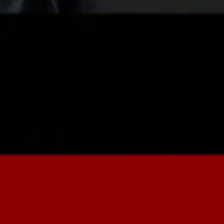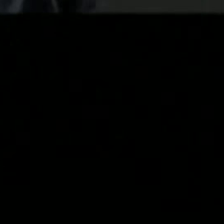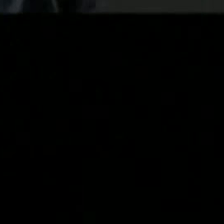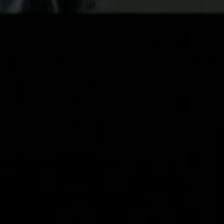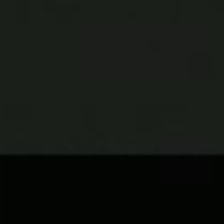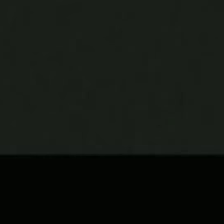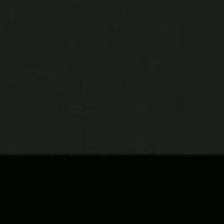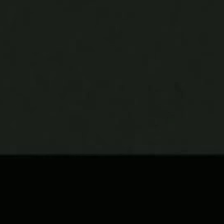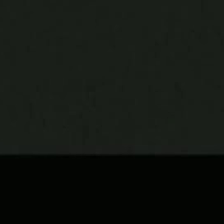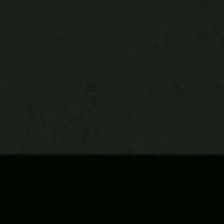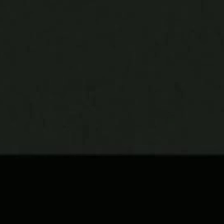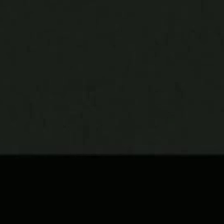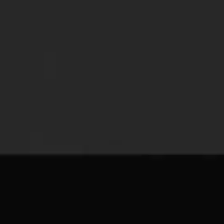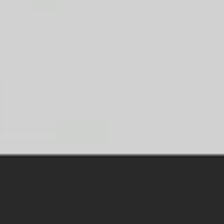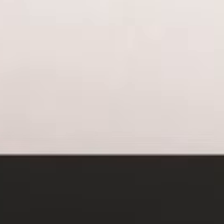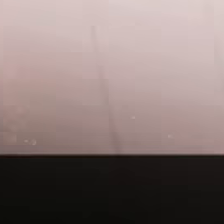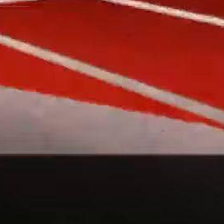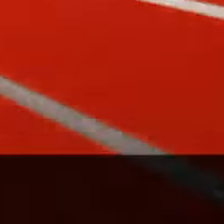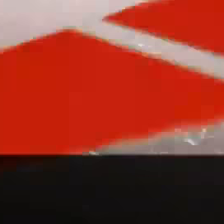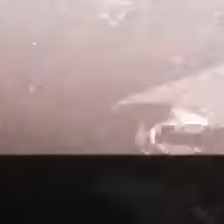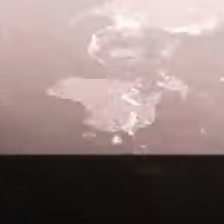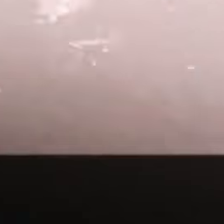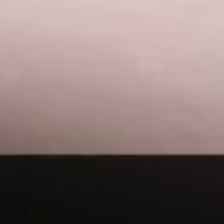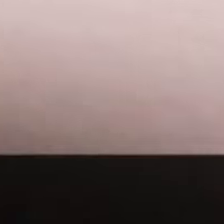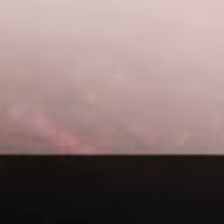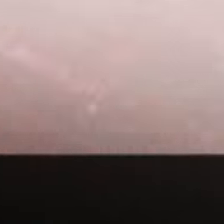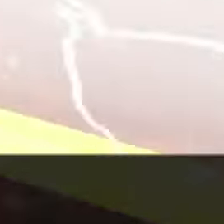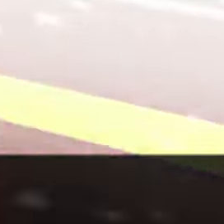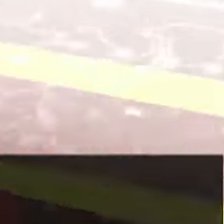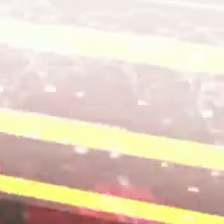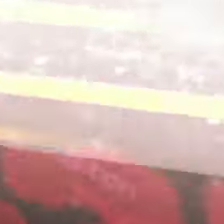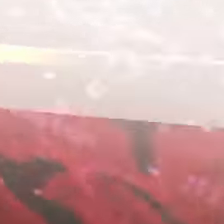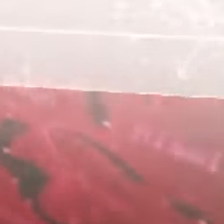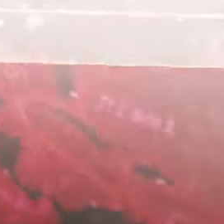selepas 3 minggu pemain Bayern Munich adakan latihan tanpa peminat.